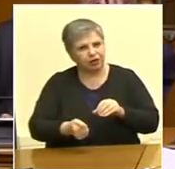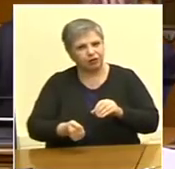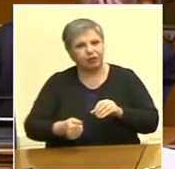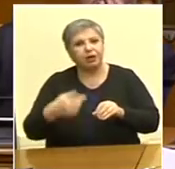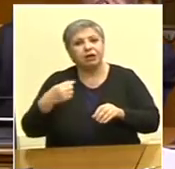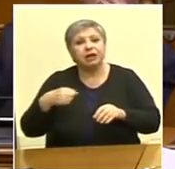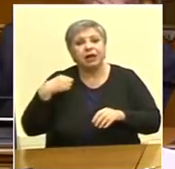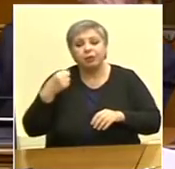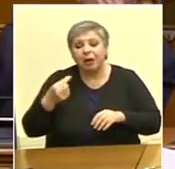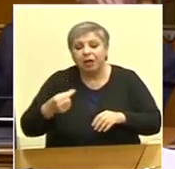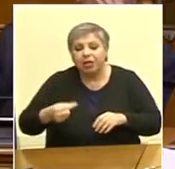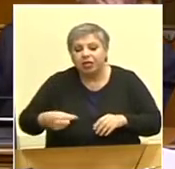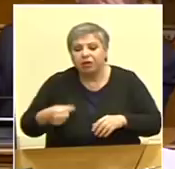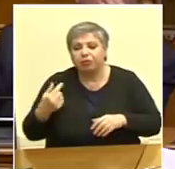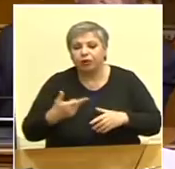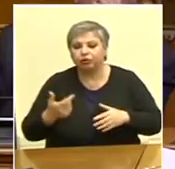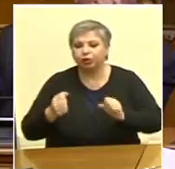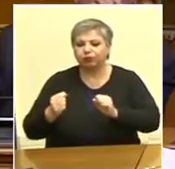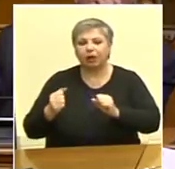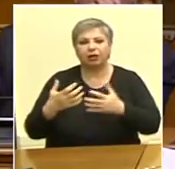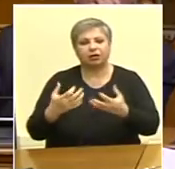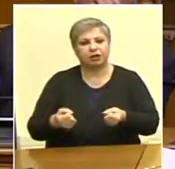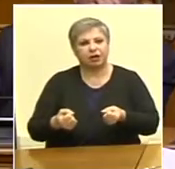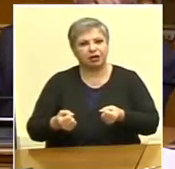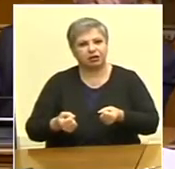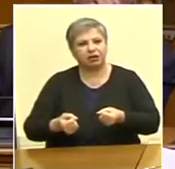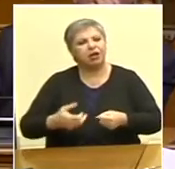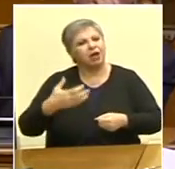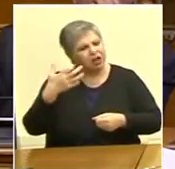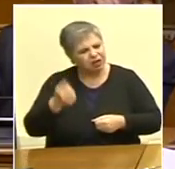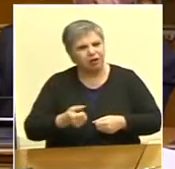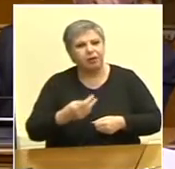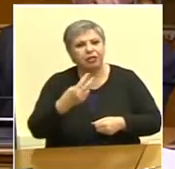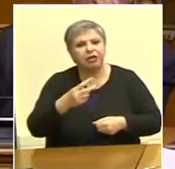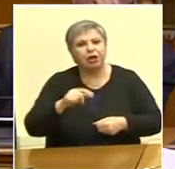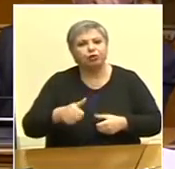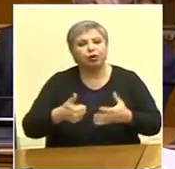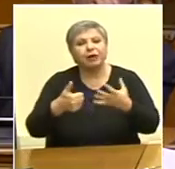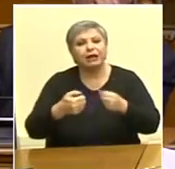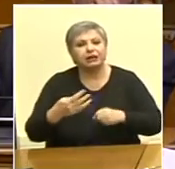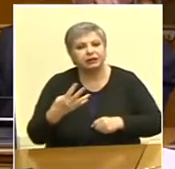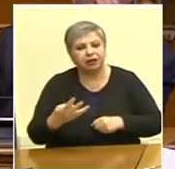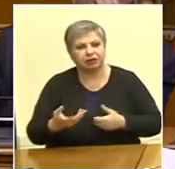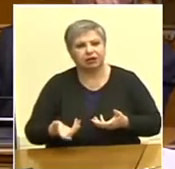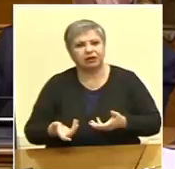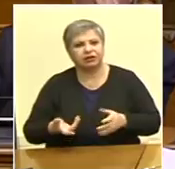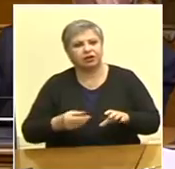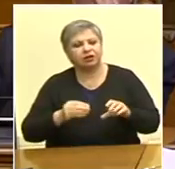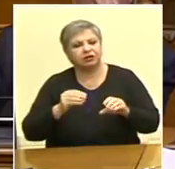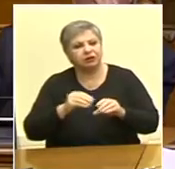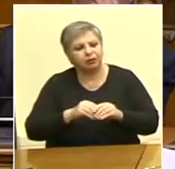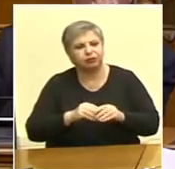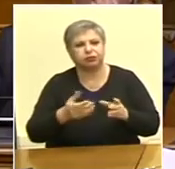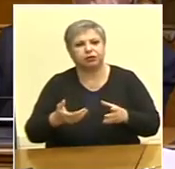οικονομικά αξιόπιστα. Ναι, πράγματι. Είχαμε 2,64. Όχι 19 και 18 δις. 2,64 το